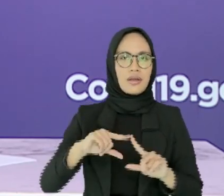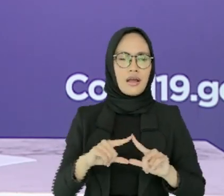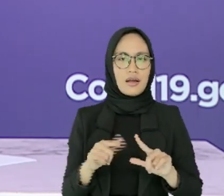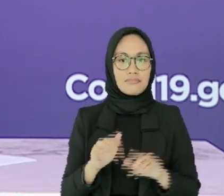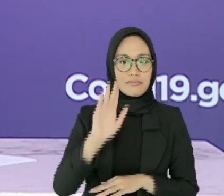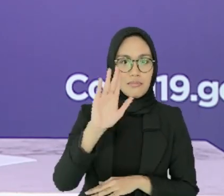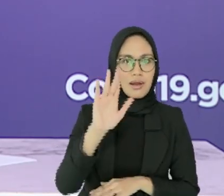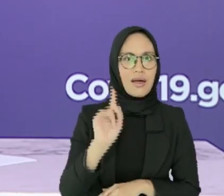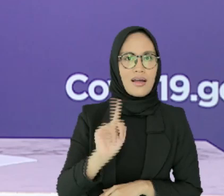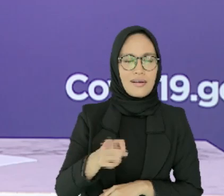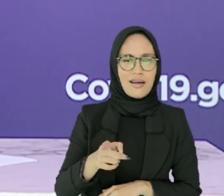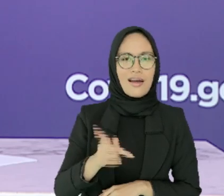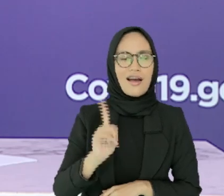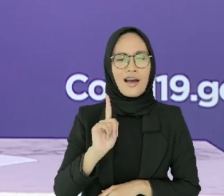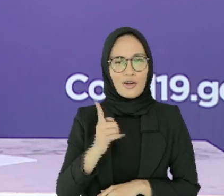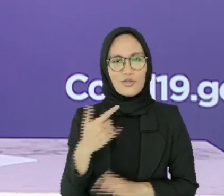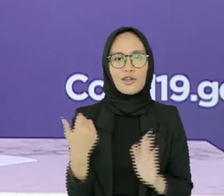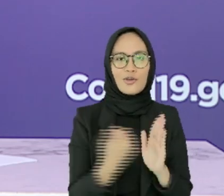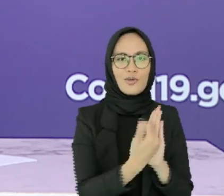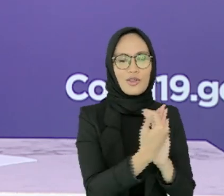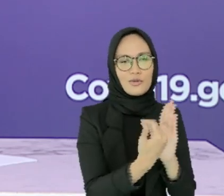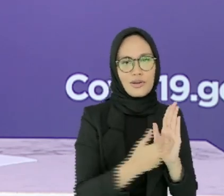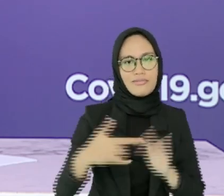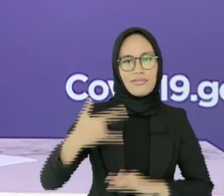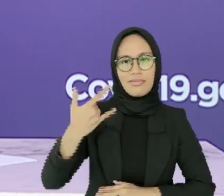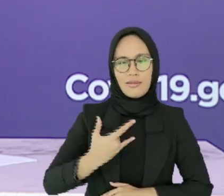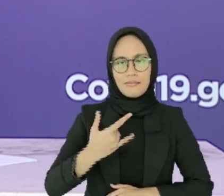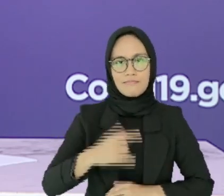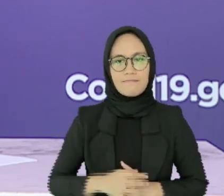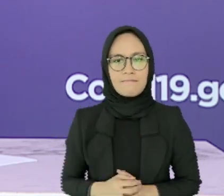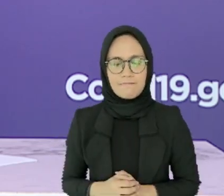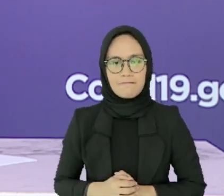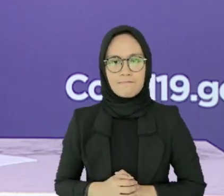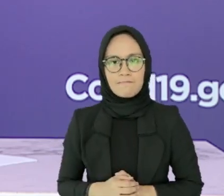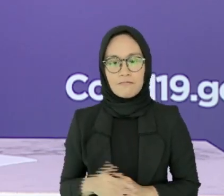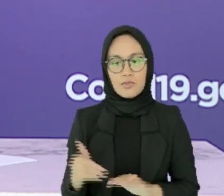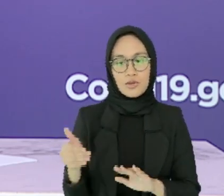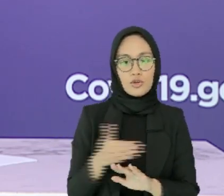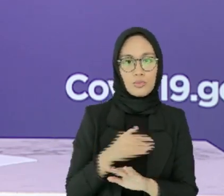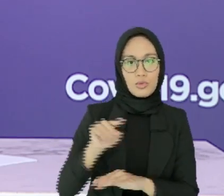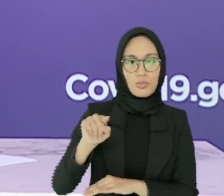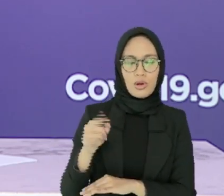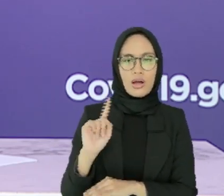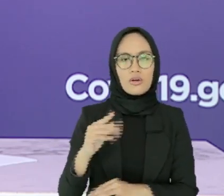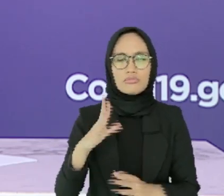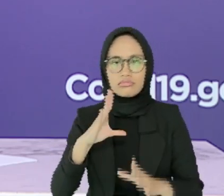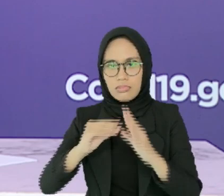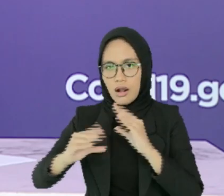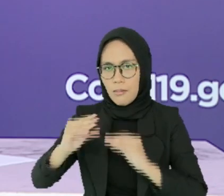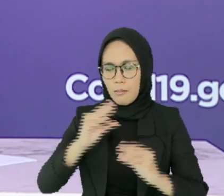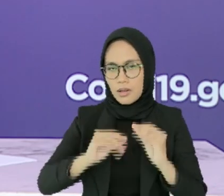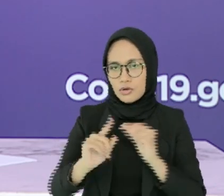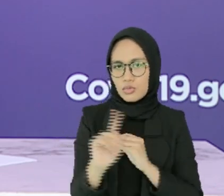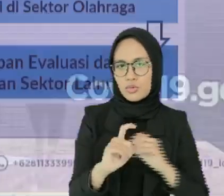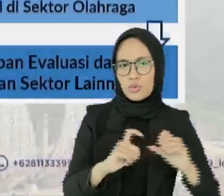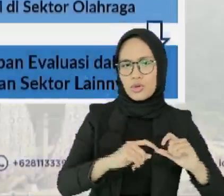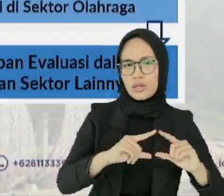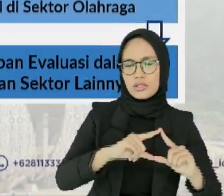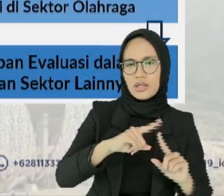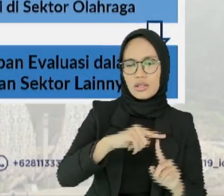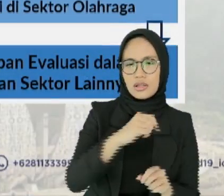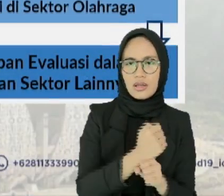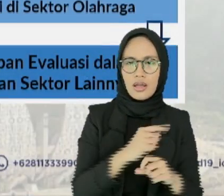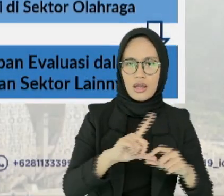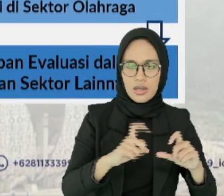Papua yaitu pada saat pra acara melakukan rapat koordinasi jajaran pemerintah pusat baik Satgas maupun Kementerian